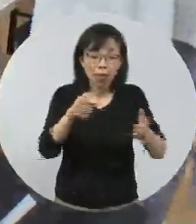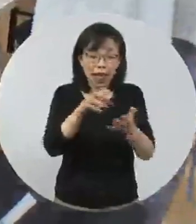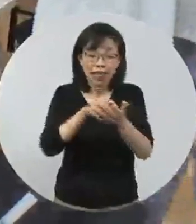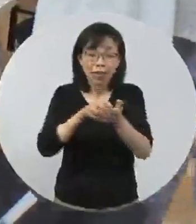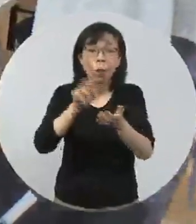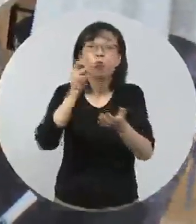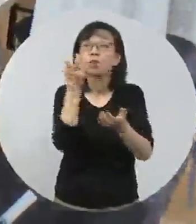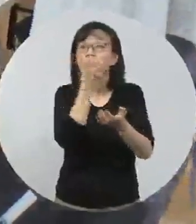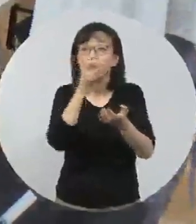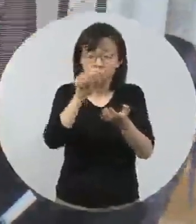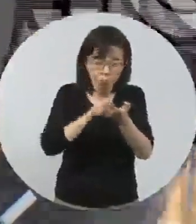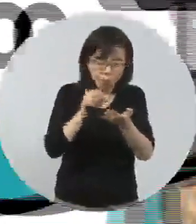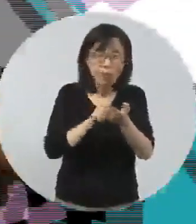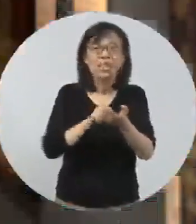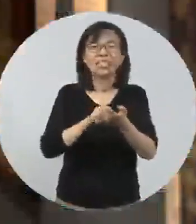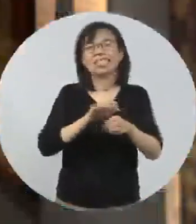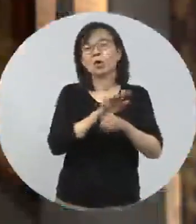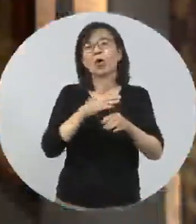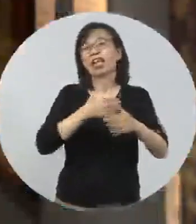となりました。